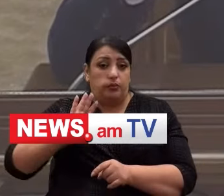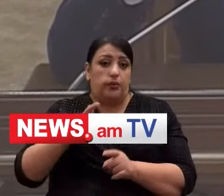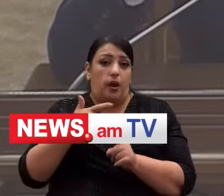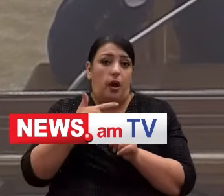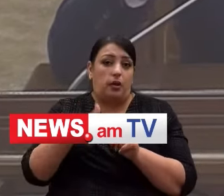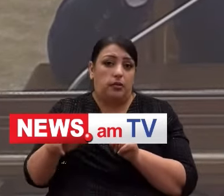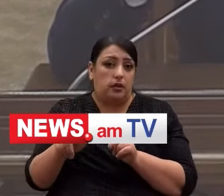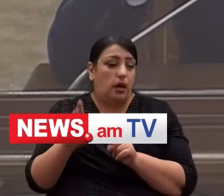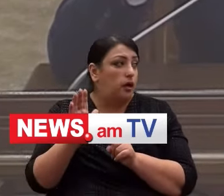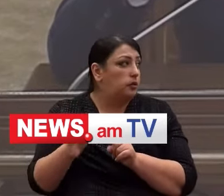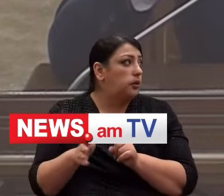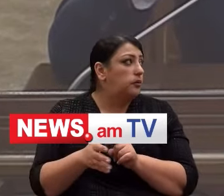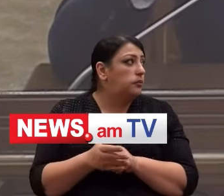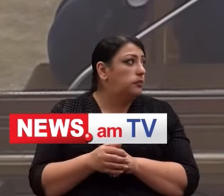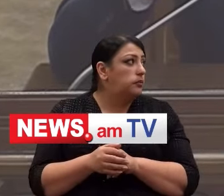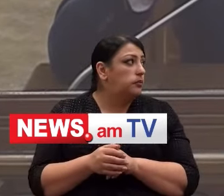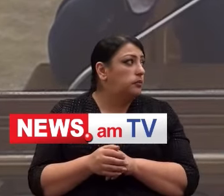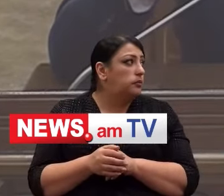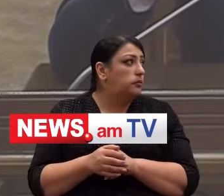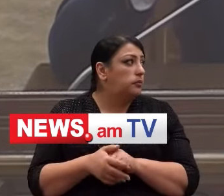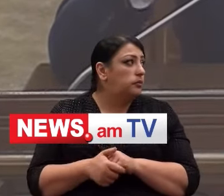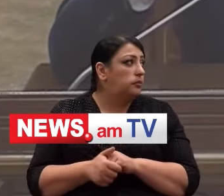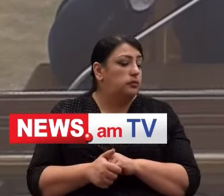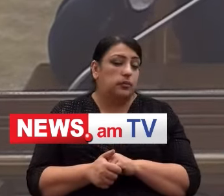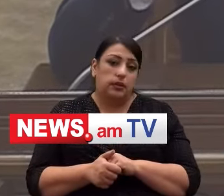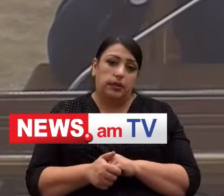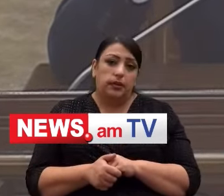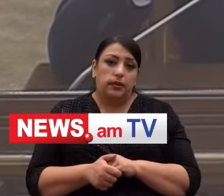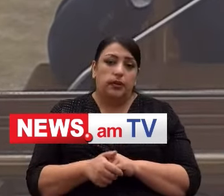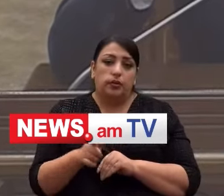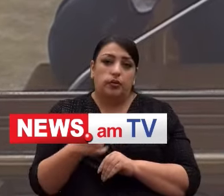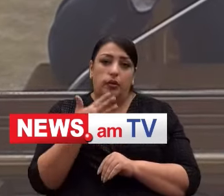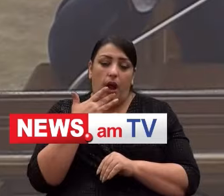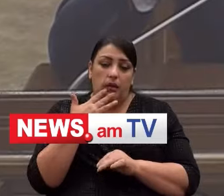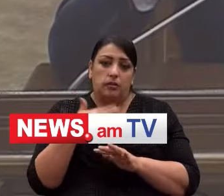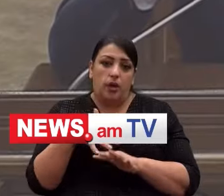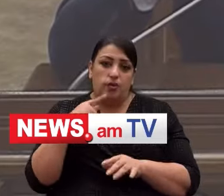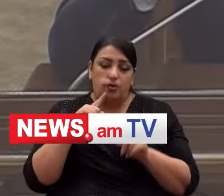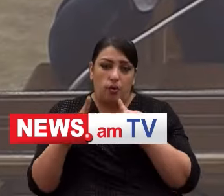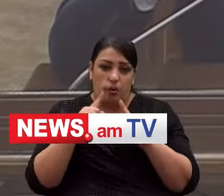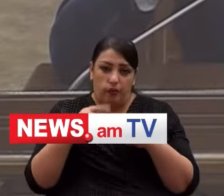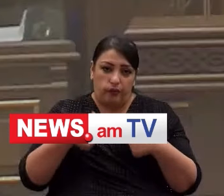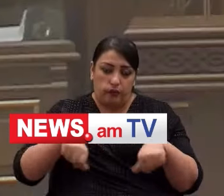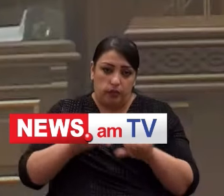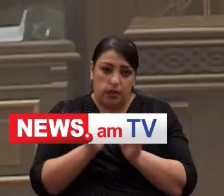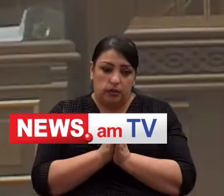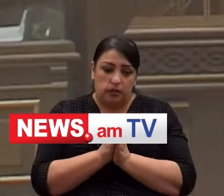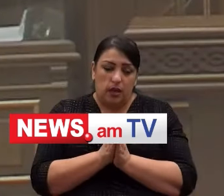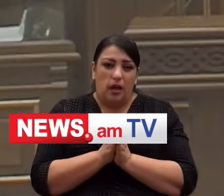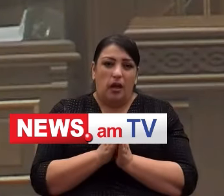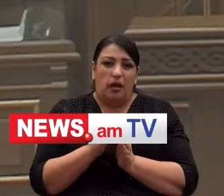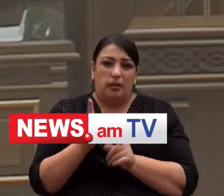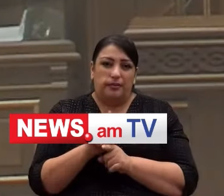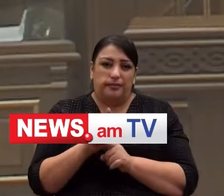պարոն Քարեմյան։ Եվ շատ լավ, պարոն Քարեմյան, դուք ազգային ժողովում եք, կներեք։ Եվ եւ այդ տղայական